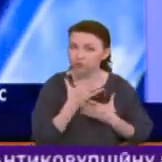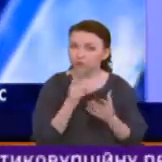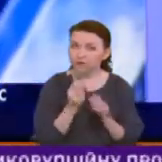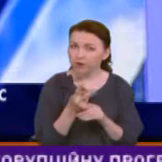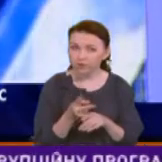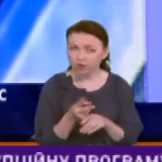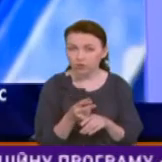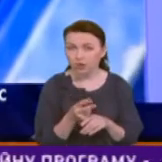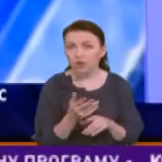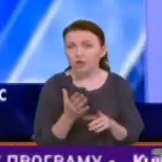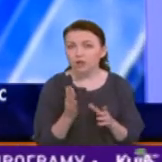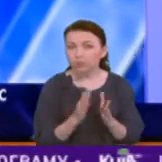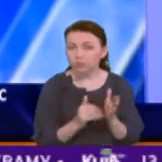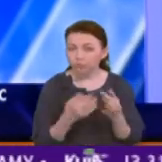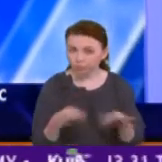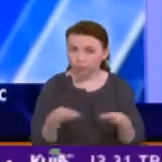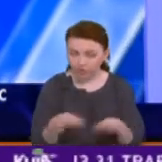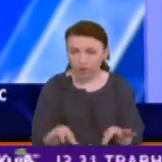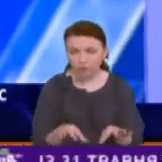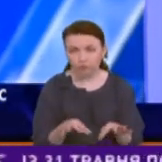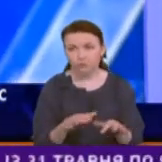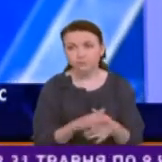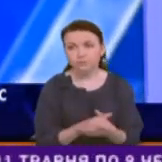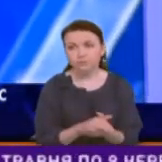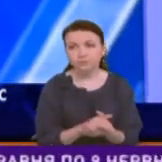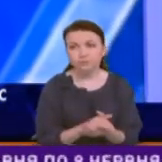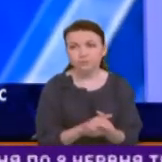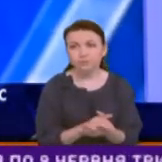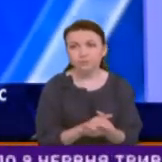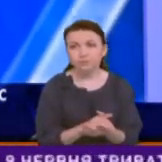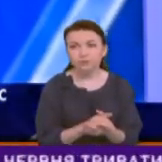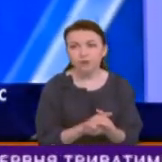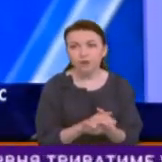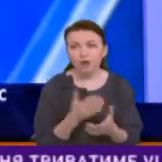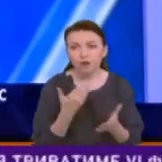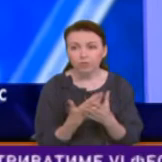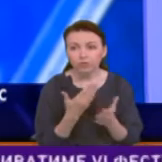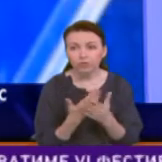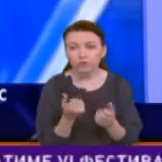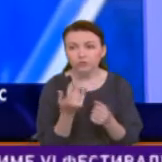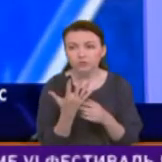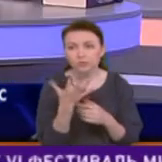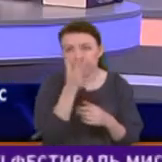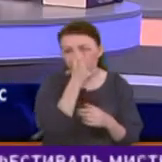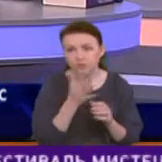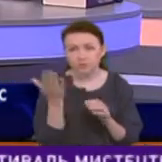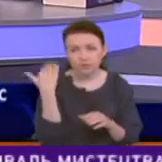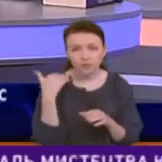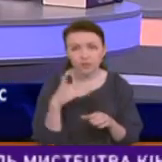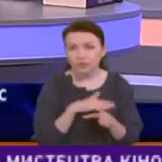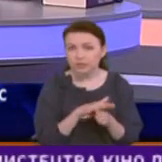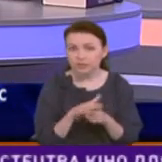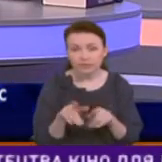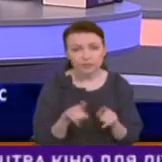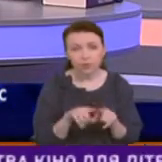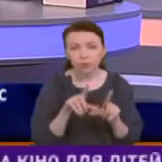і пропускають куди завгодно. А виганяють їх. Да, а буквально ще буквально, ну скільки, 5 місяців тому назад здійснити таку